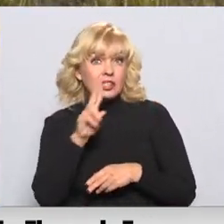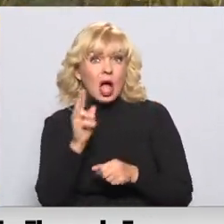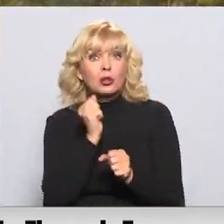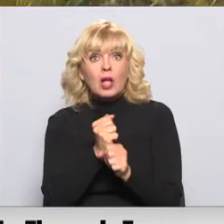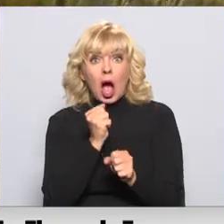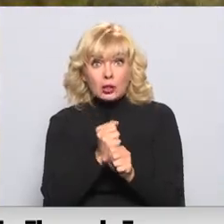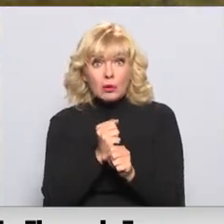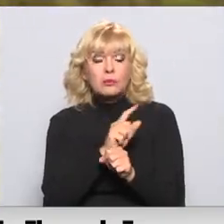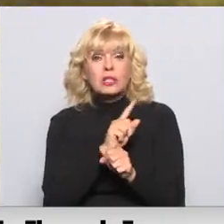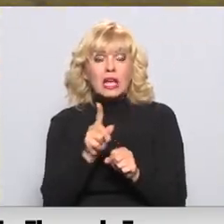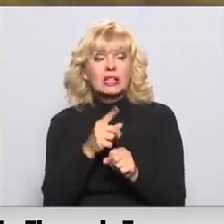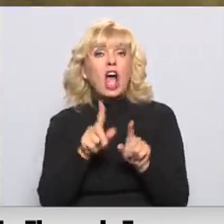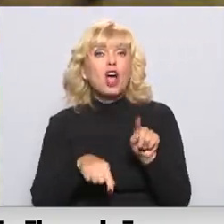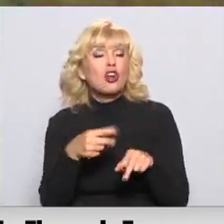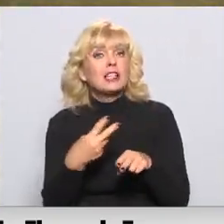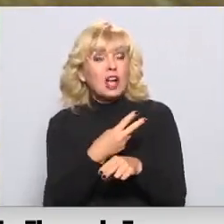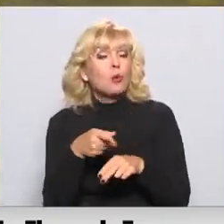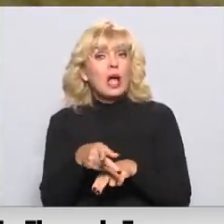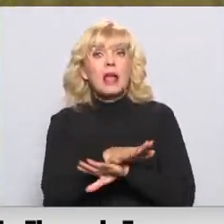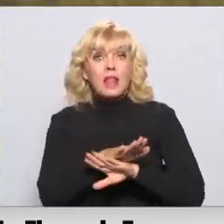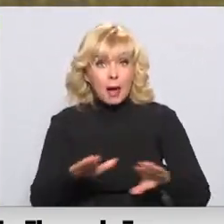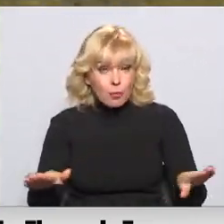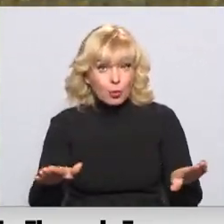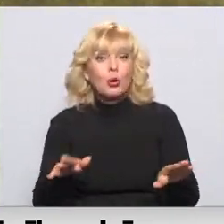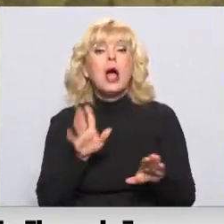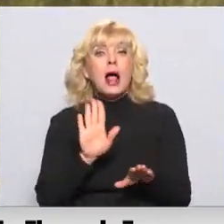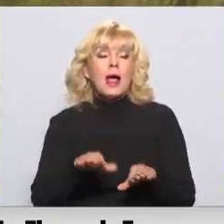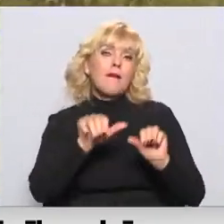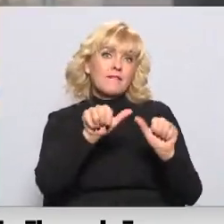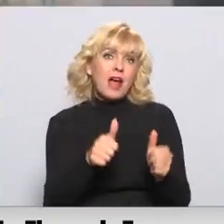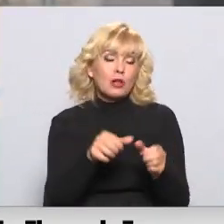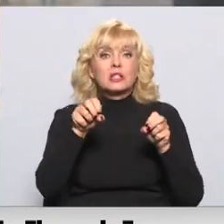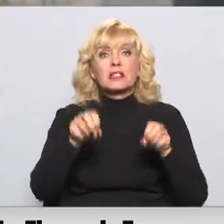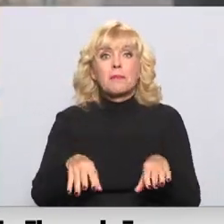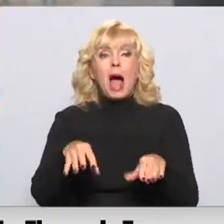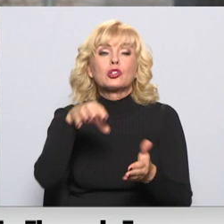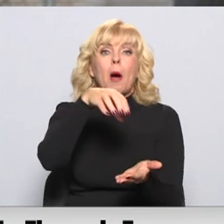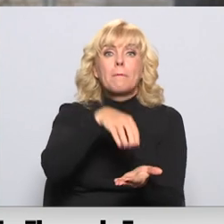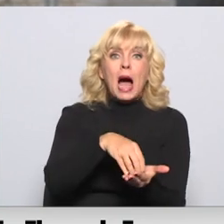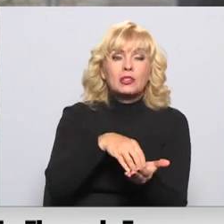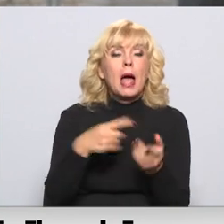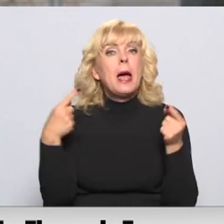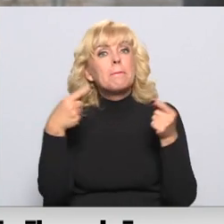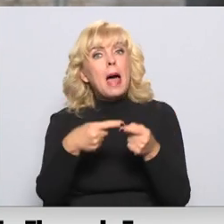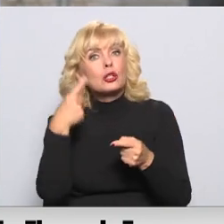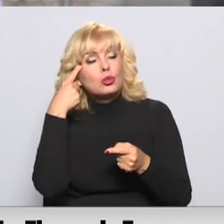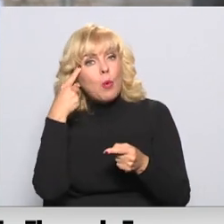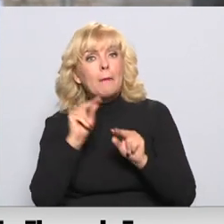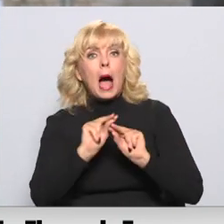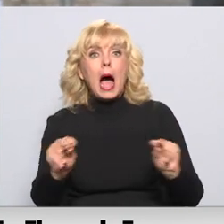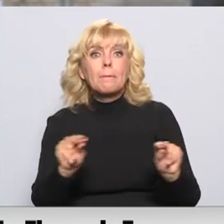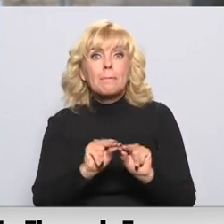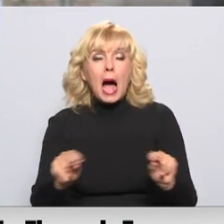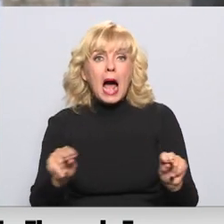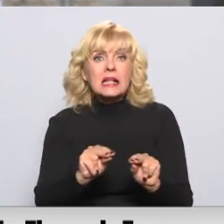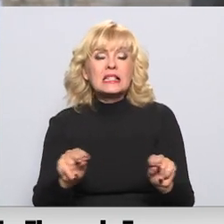vairāk vai mazāk ir paralizēts. Un lai tā nebūtu, tad attiecīgi mēs arī veidojam šo bāzi, tie būs mērķtiecīgi domāta apmācību laboratorijas, pat viņu